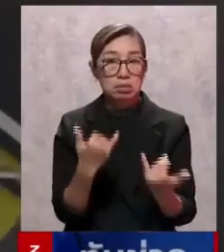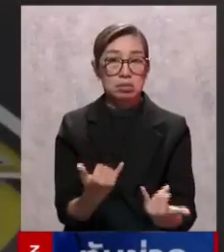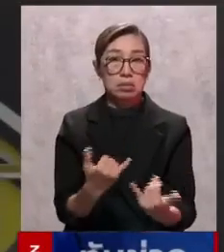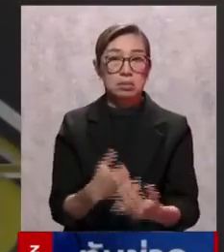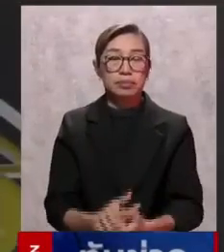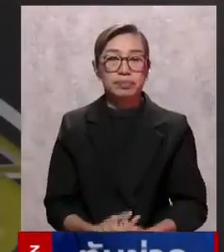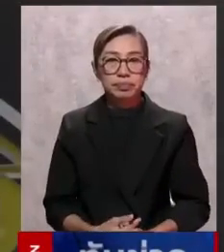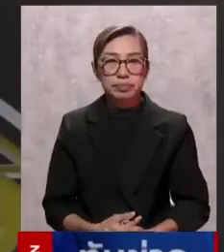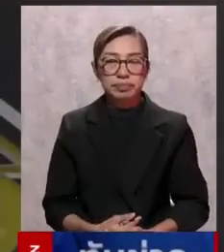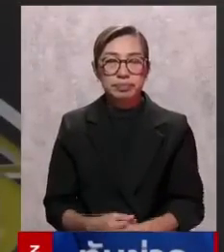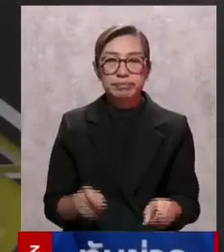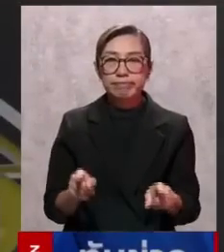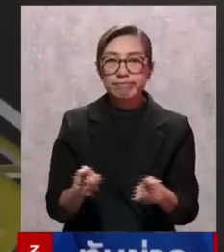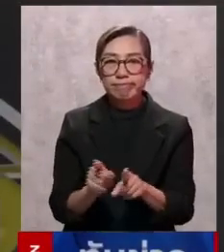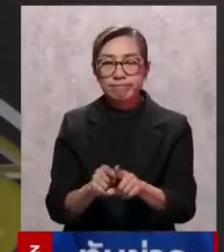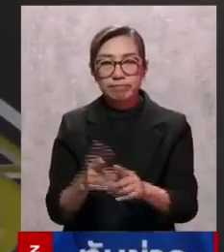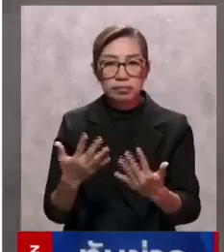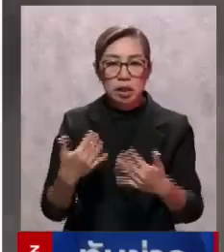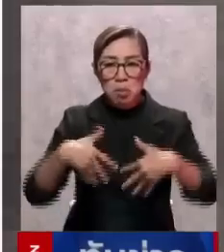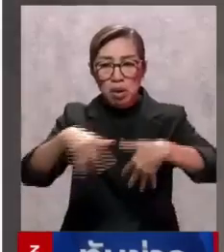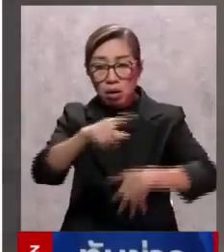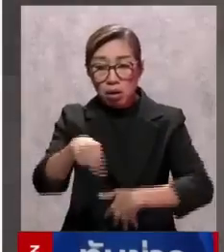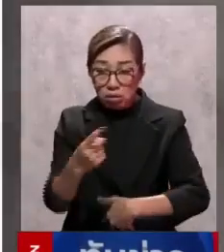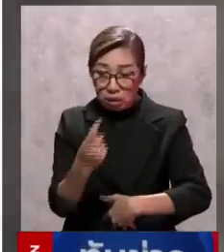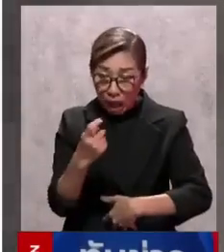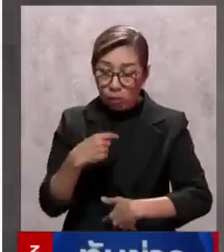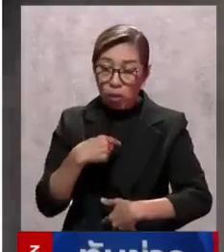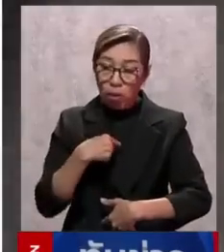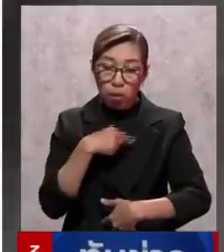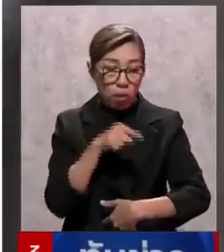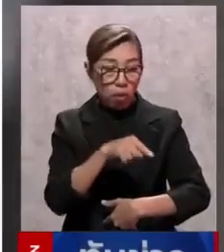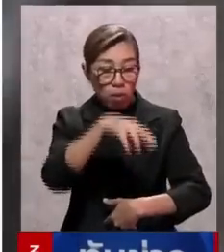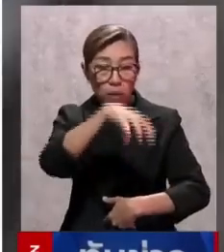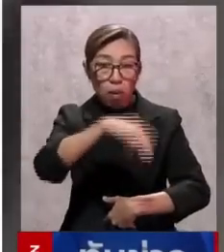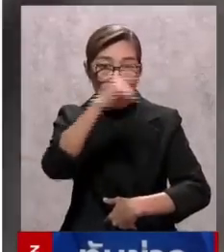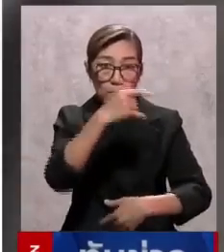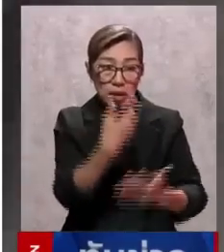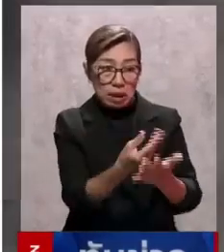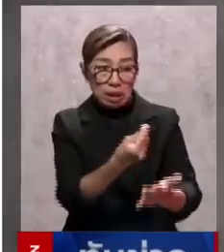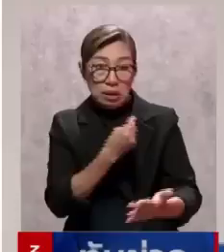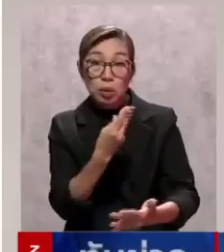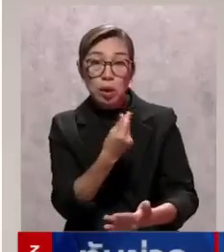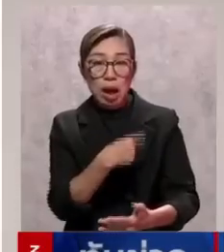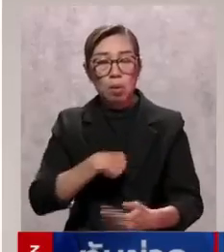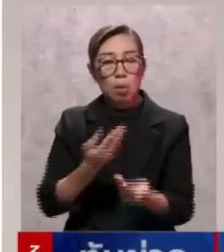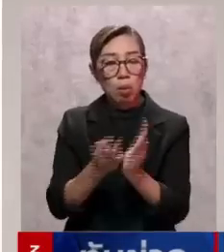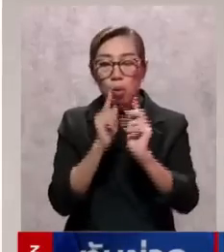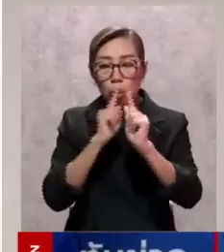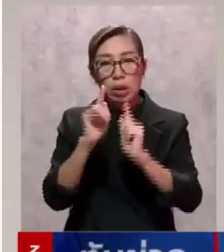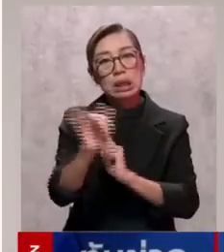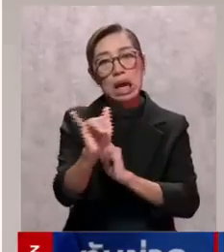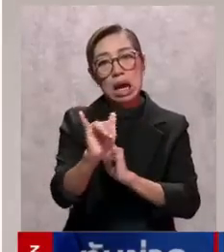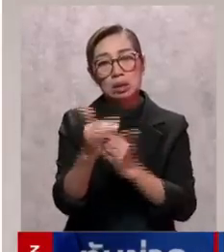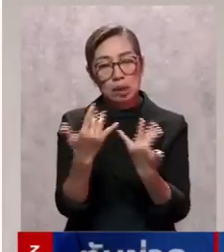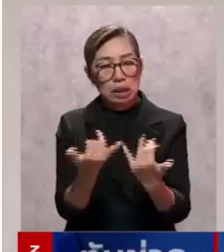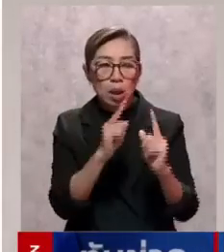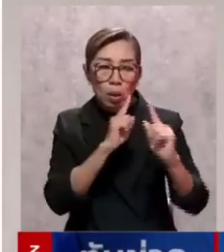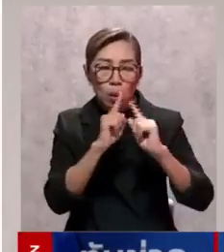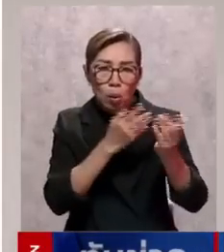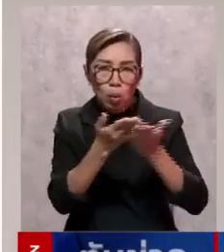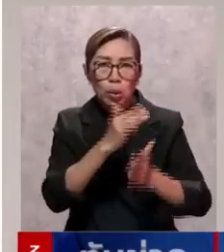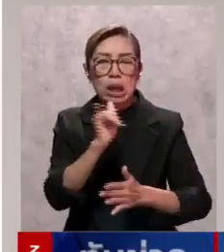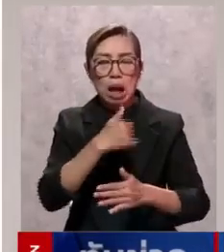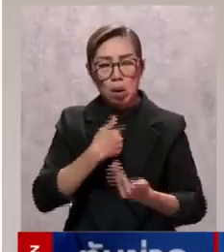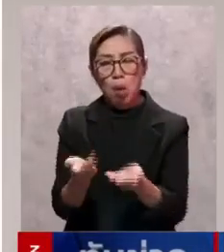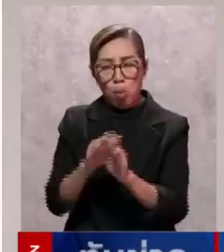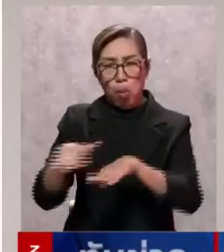เนี่ยยังไม่สามารถตอบคำถามเรื่องของการเจรจาค่าเสียหายได้นะคะเพราะว่าทางครอบครัวยังไม่พร้อมจะเจรจามันเป็